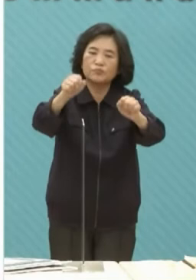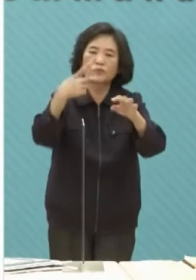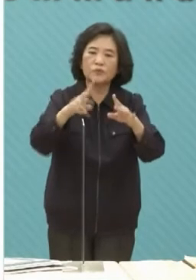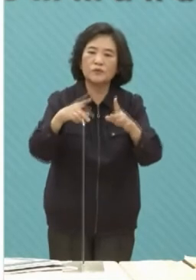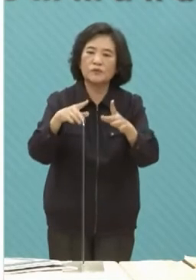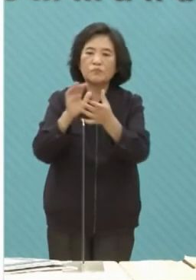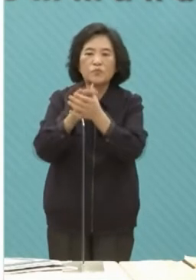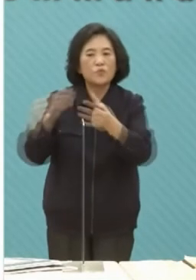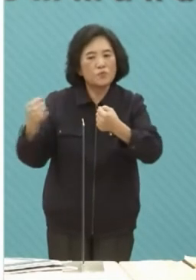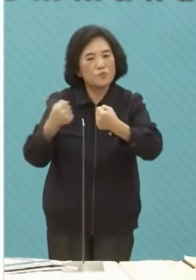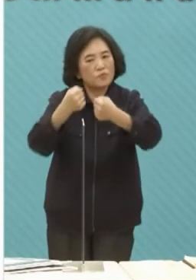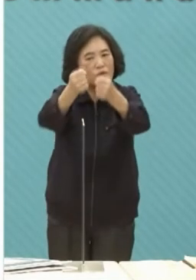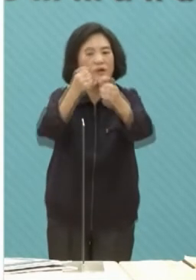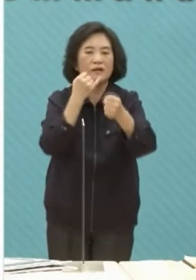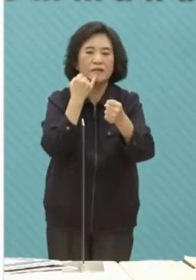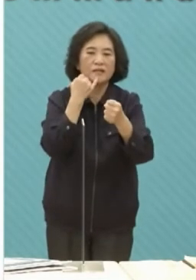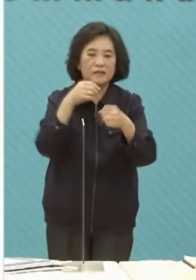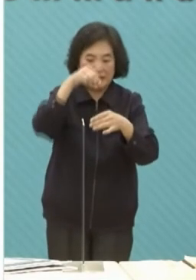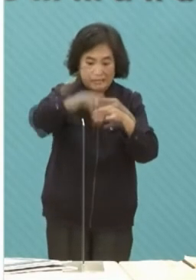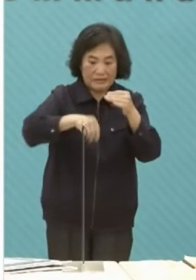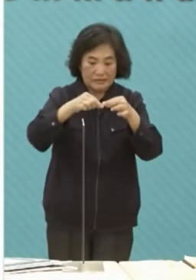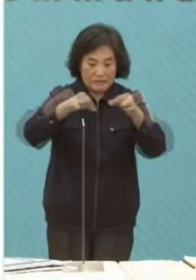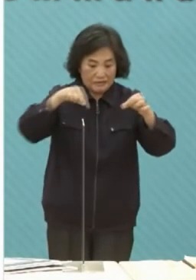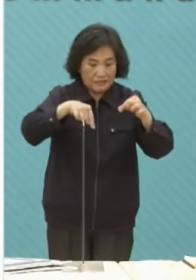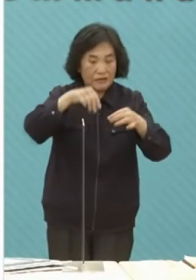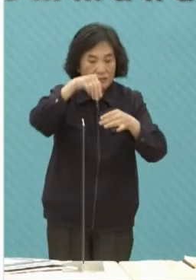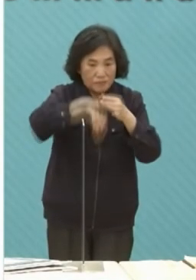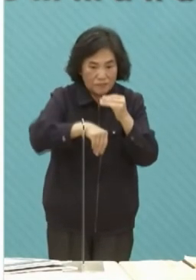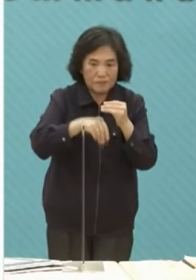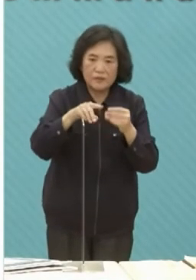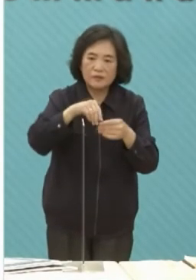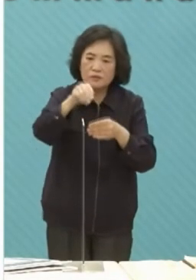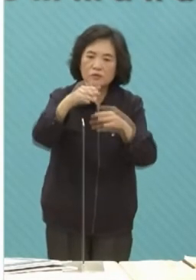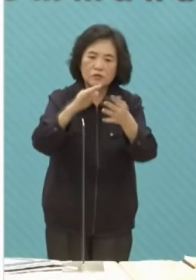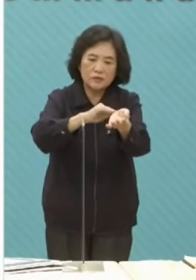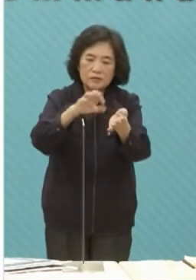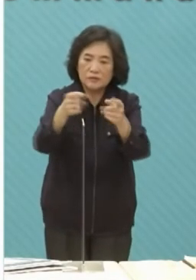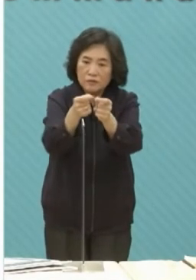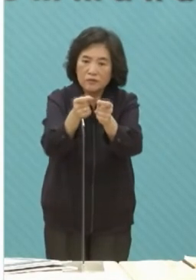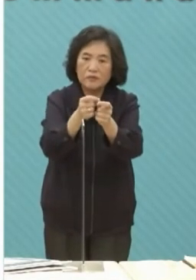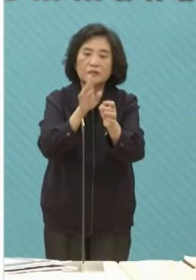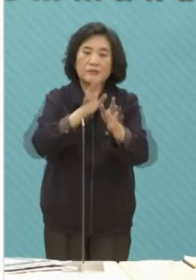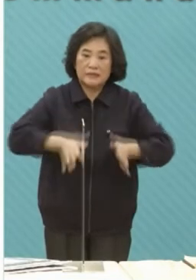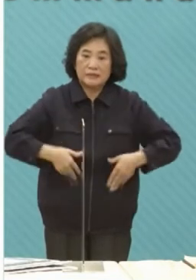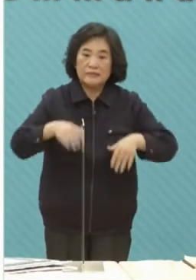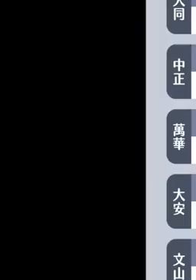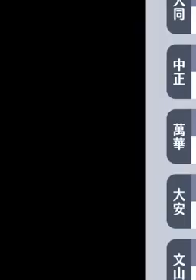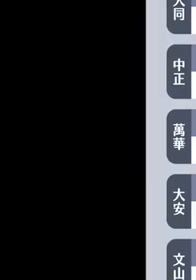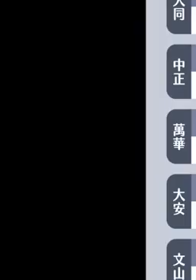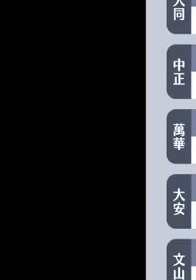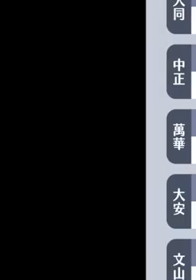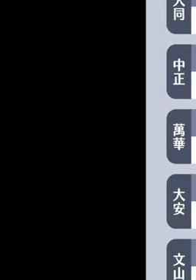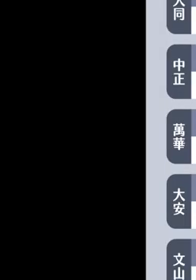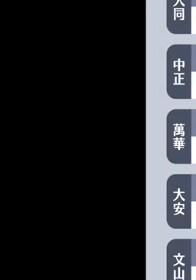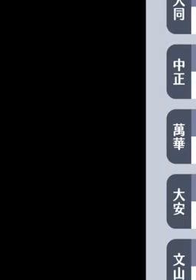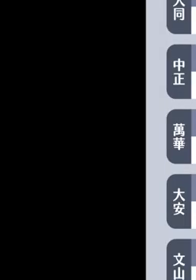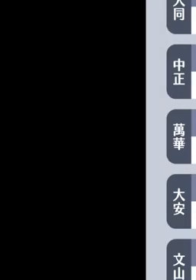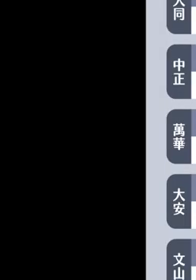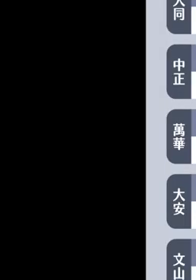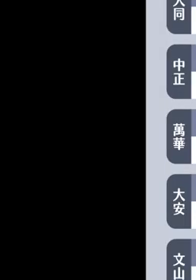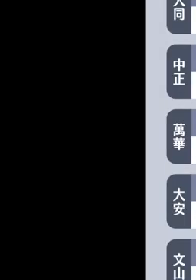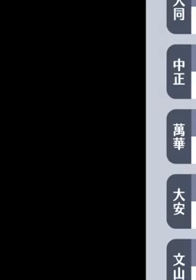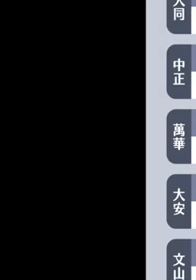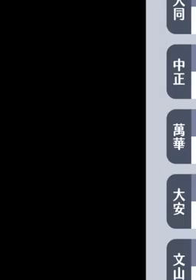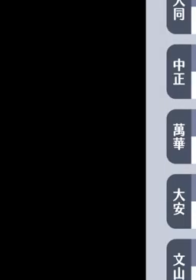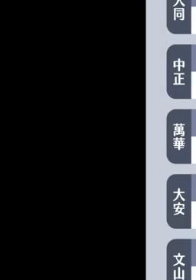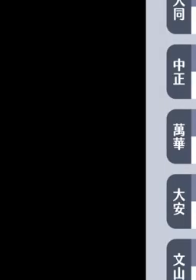亲友驾车，那包好你的快筛阳性的试剂，就近到医院的急门诊来做 PCR。 另外，各区级关怀